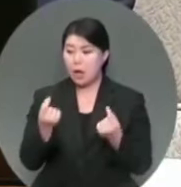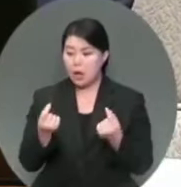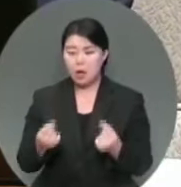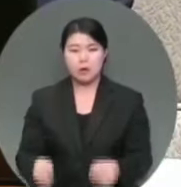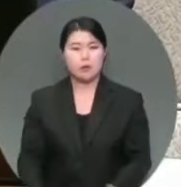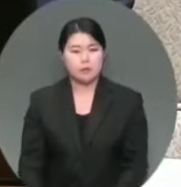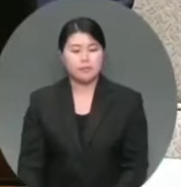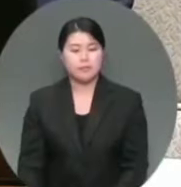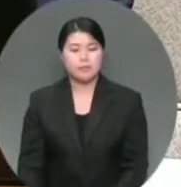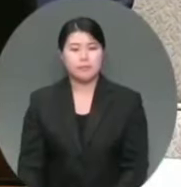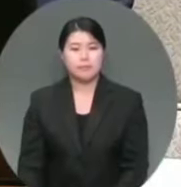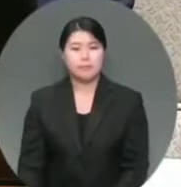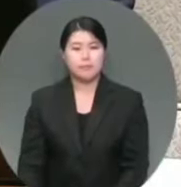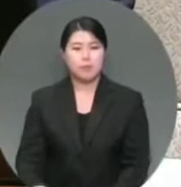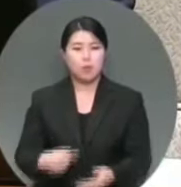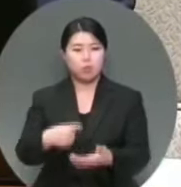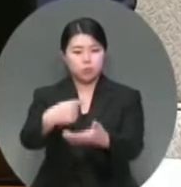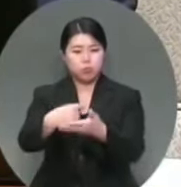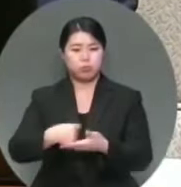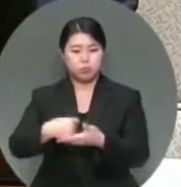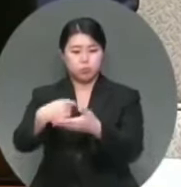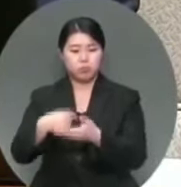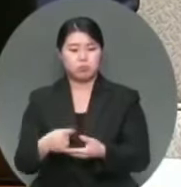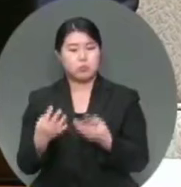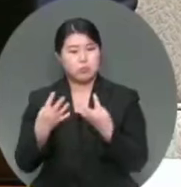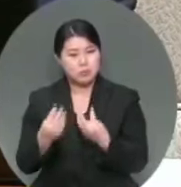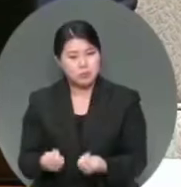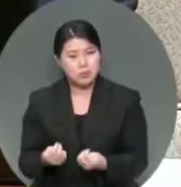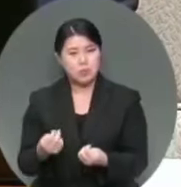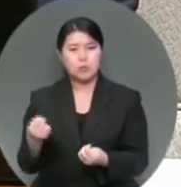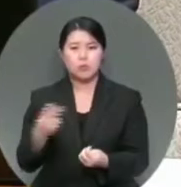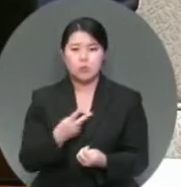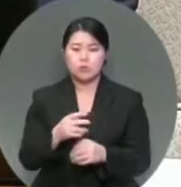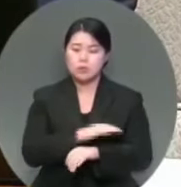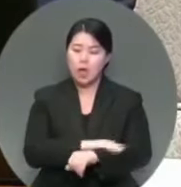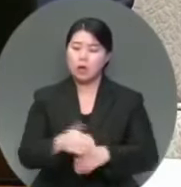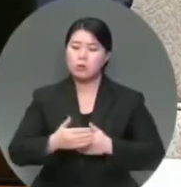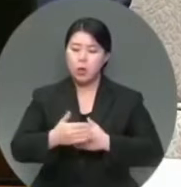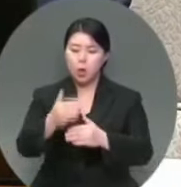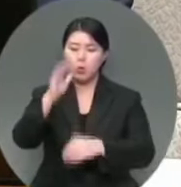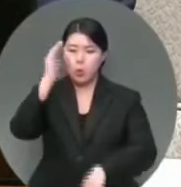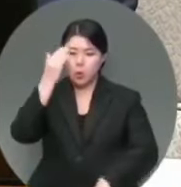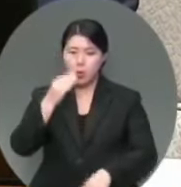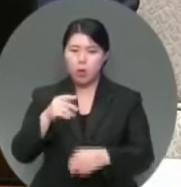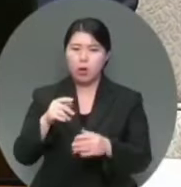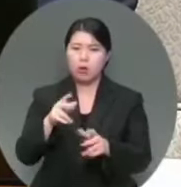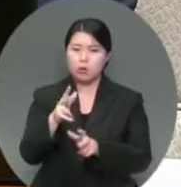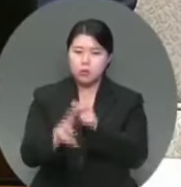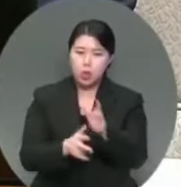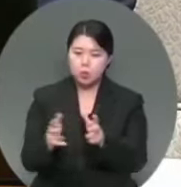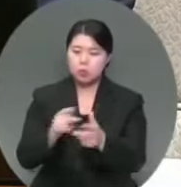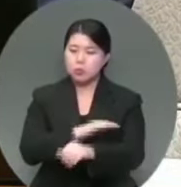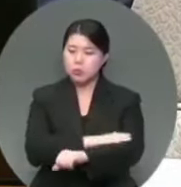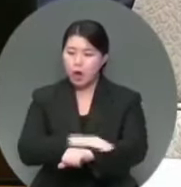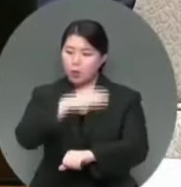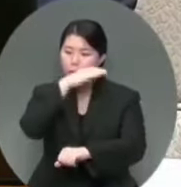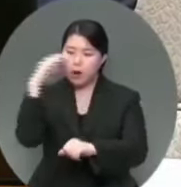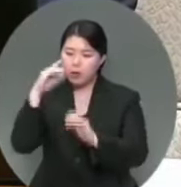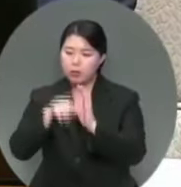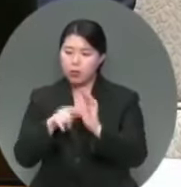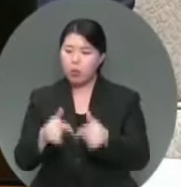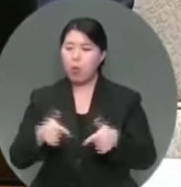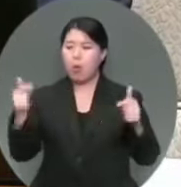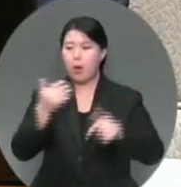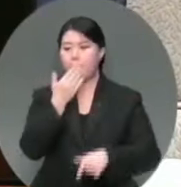이런 수요가 많고 그래서 또 제대로 진행이 되고 사업 속도도 정상적으로 가게 되면은 또 그 한도는 늘어날 수